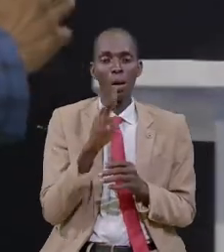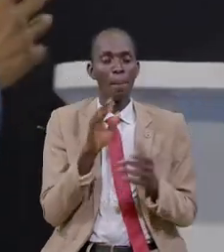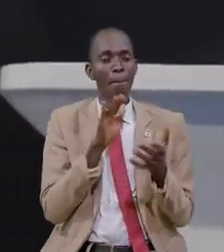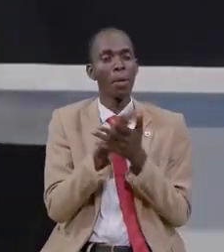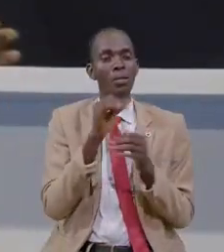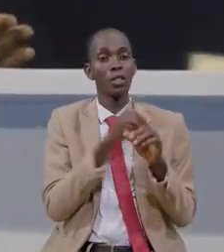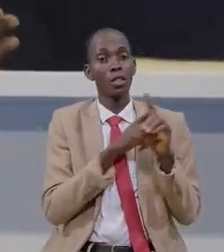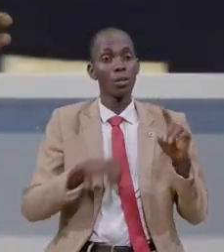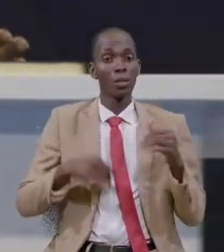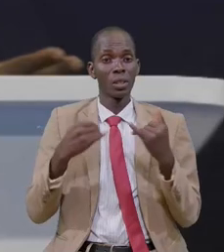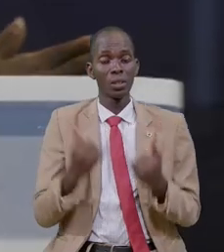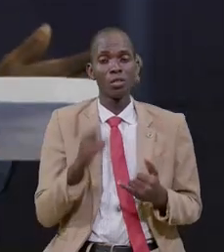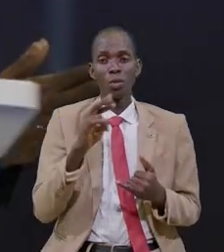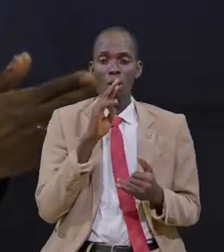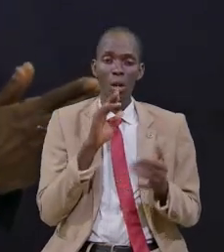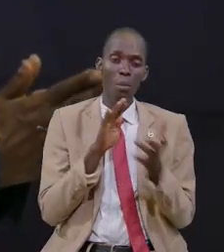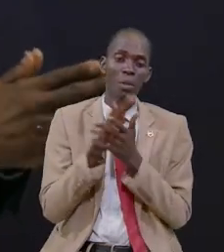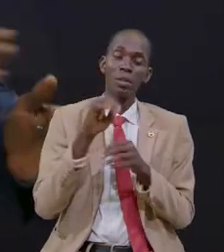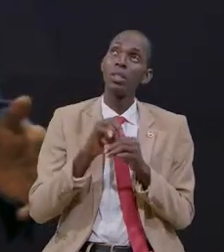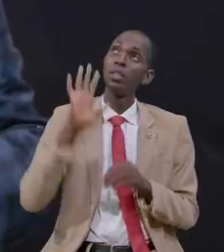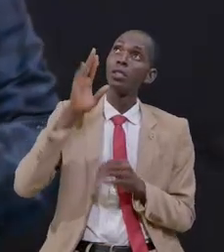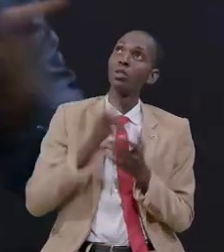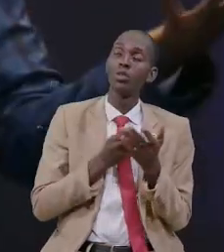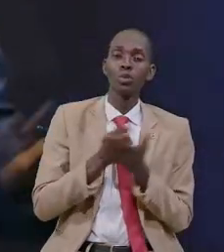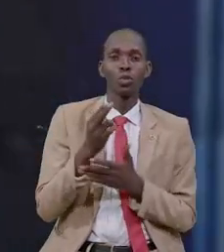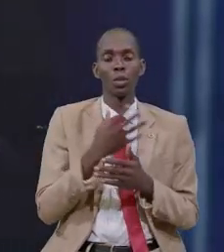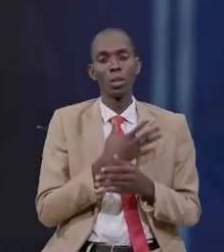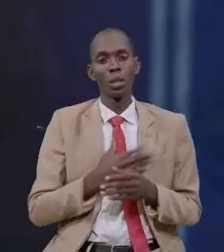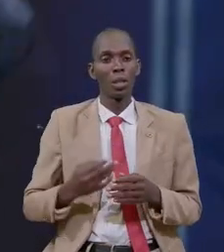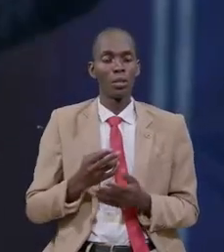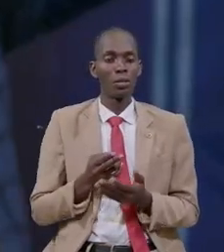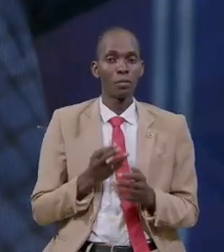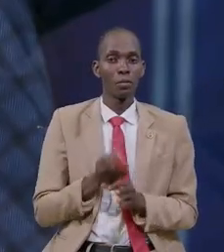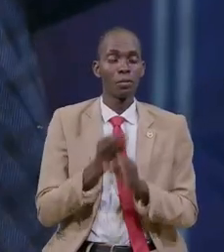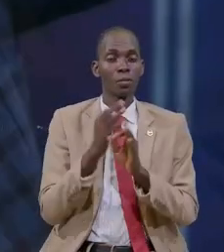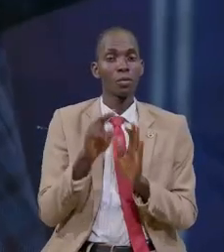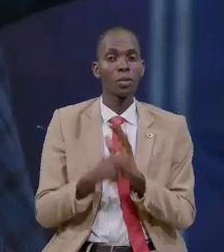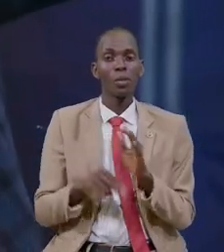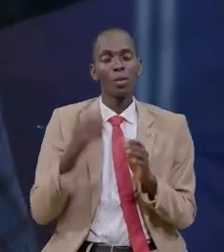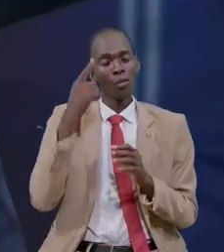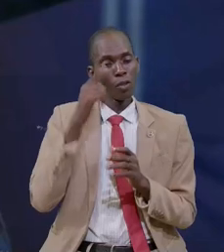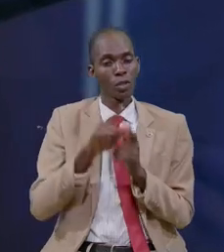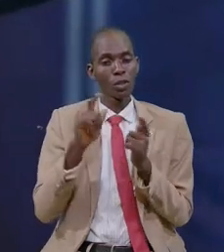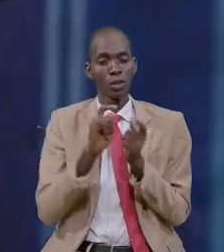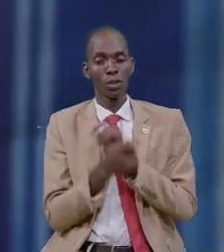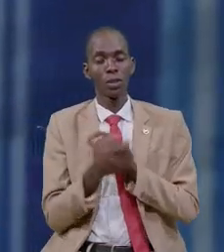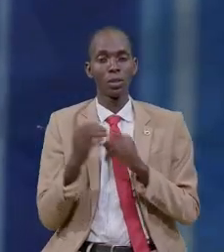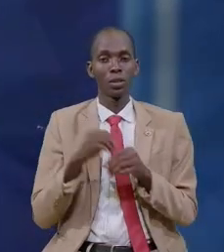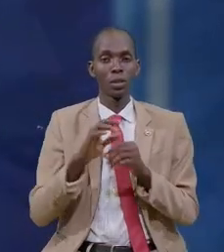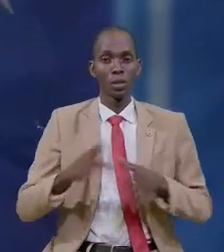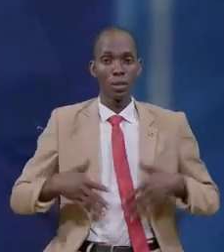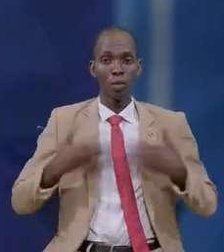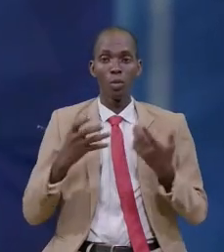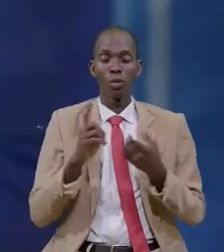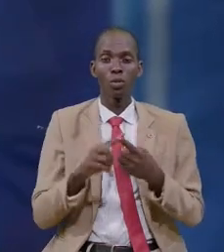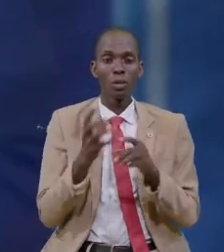confiance au Seigneur maintenant. Tu fais confiance à la transformation. Tu veux